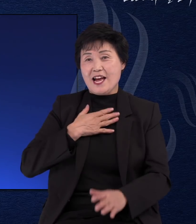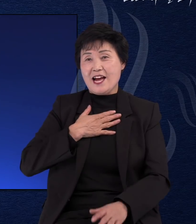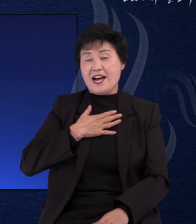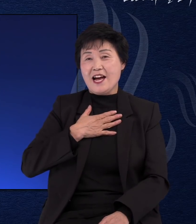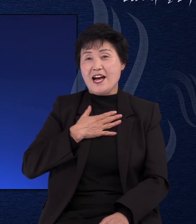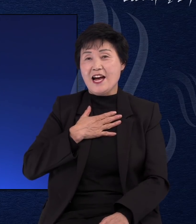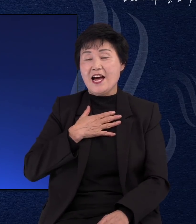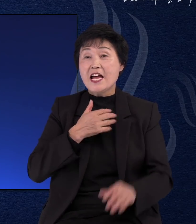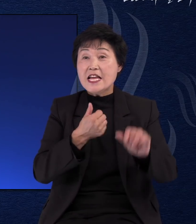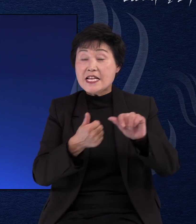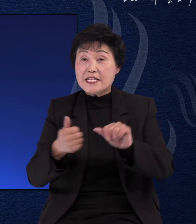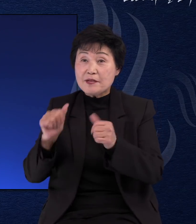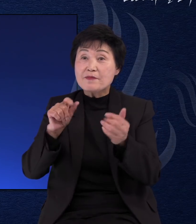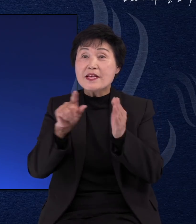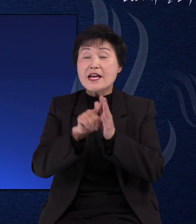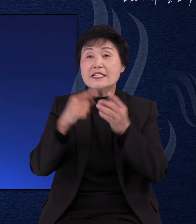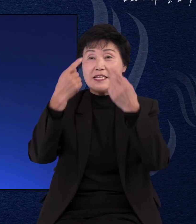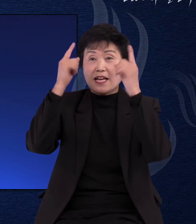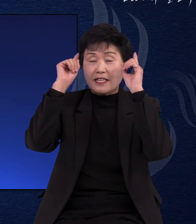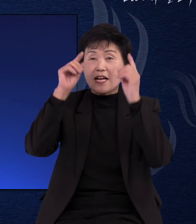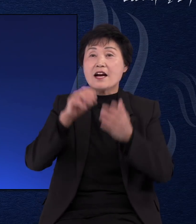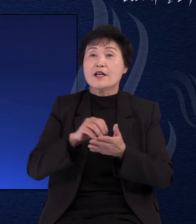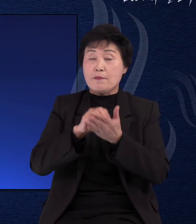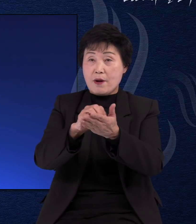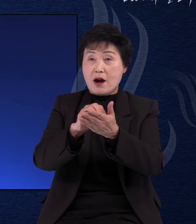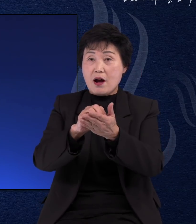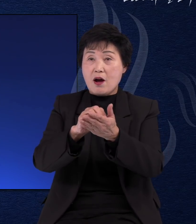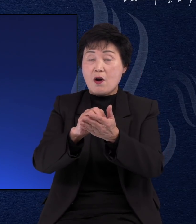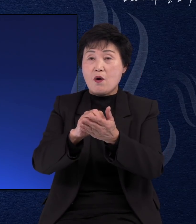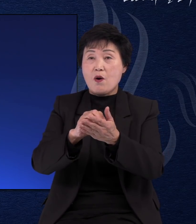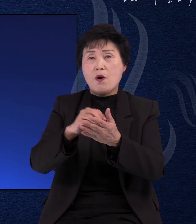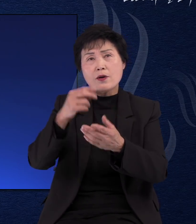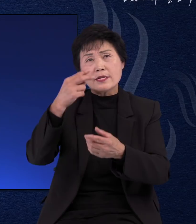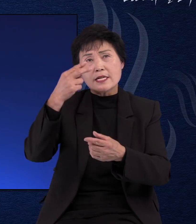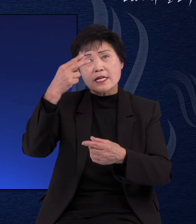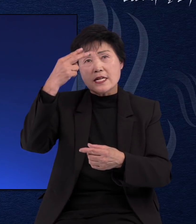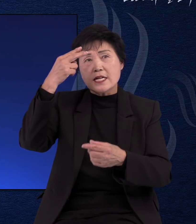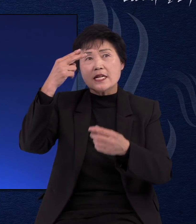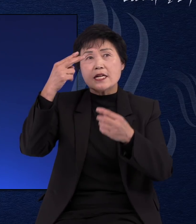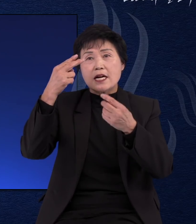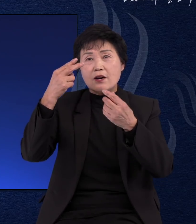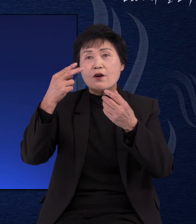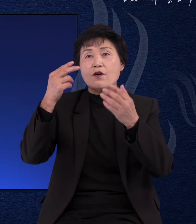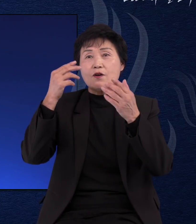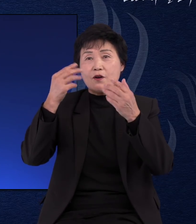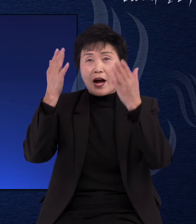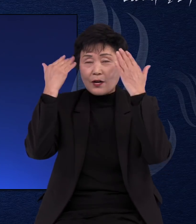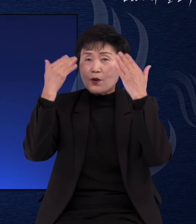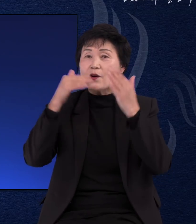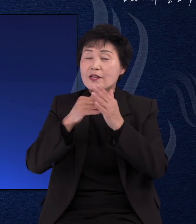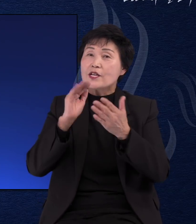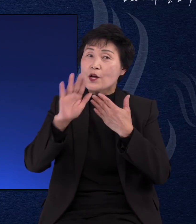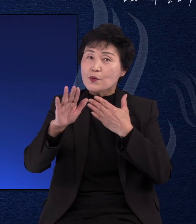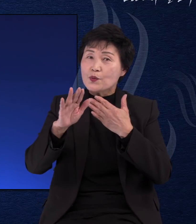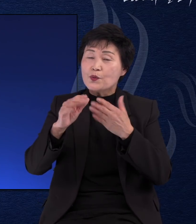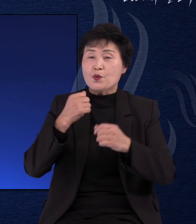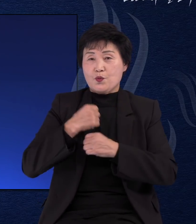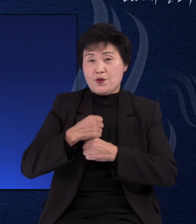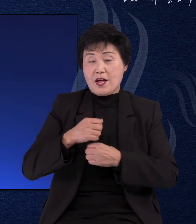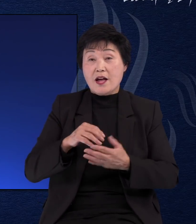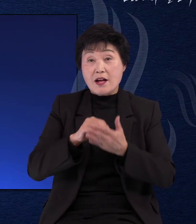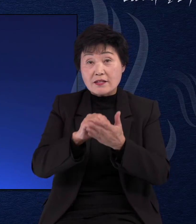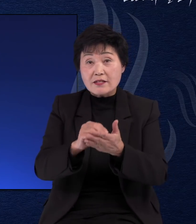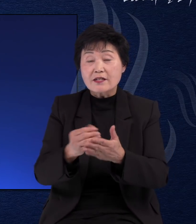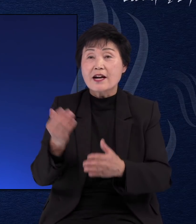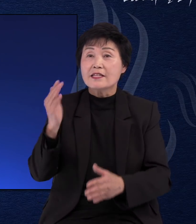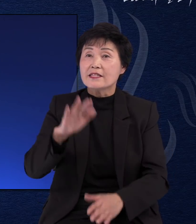침례신학대학교에 입학을 하고 2학년 마치고 난 뒤에 군대를 갔죠. 군대를 마치고 난 뒤에 복학을 하고 복학하는